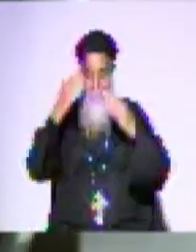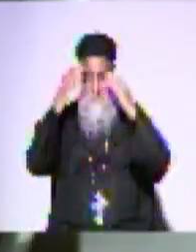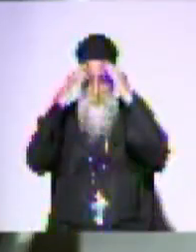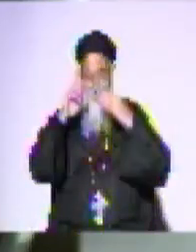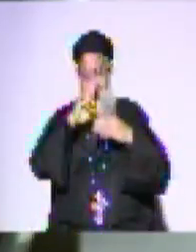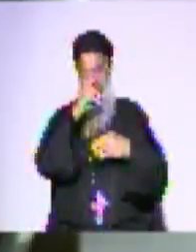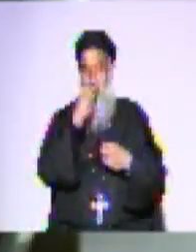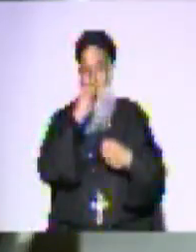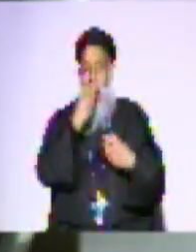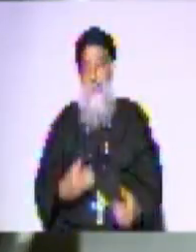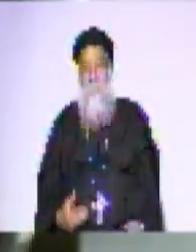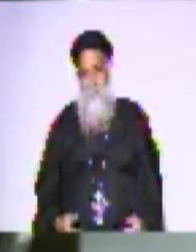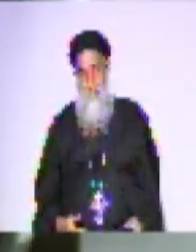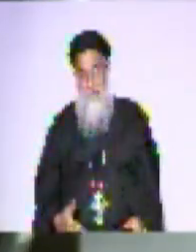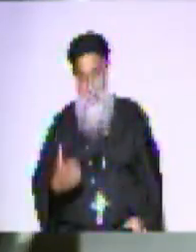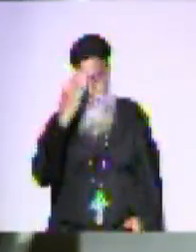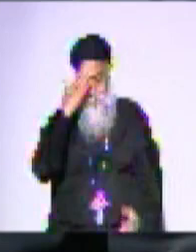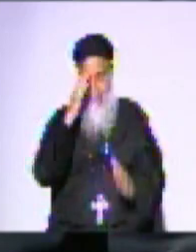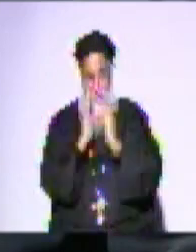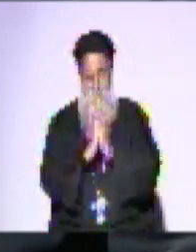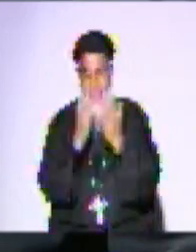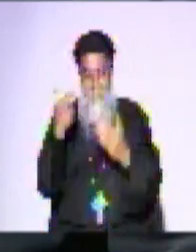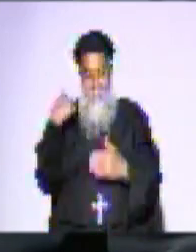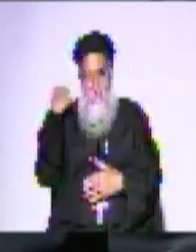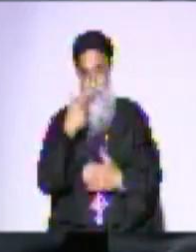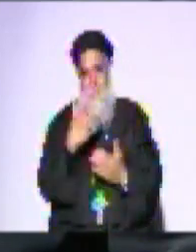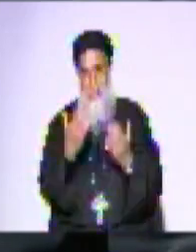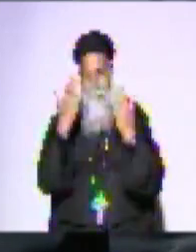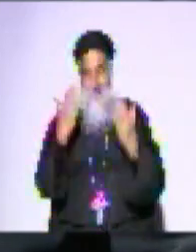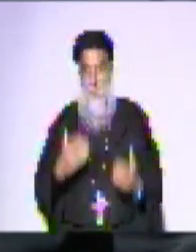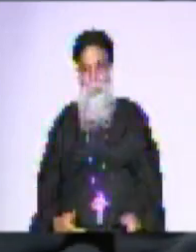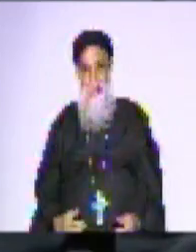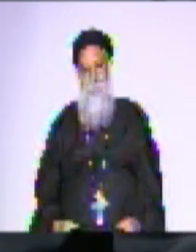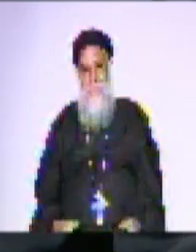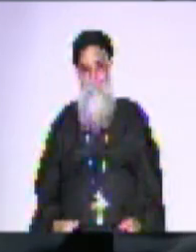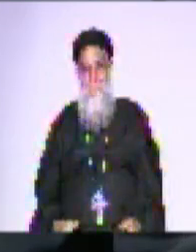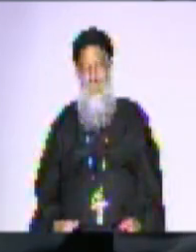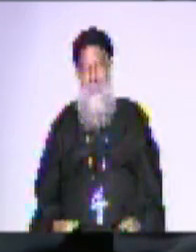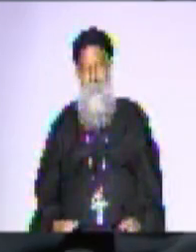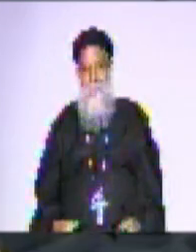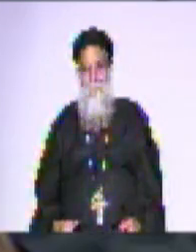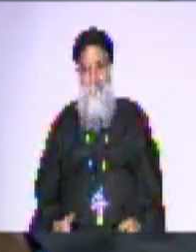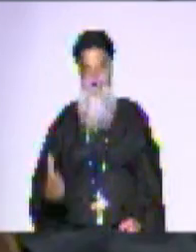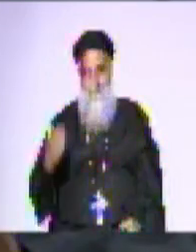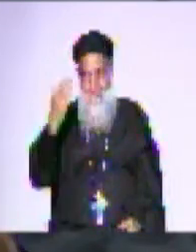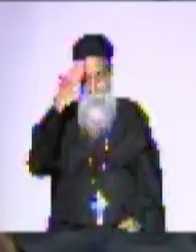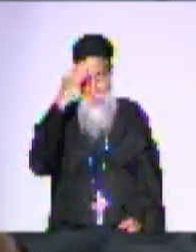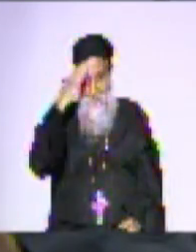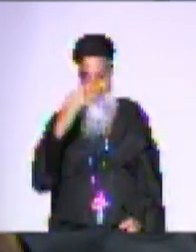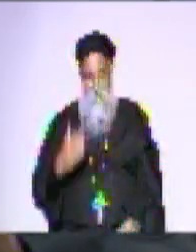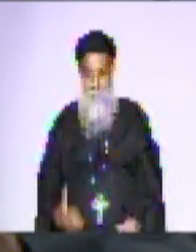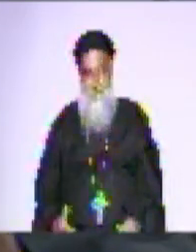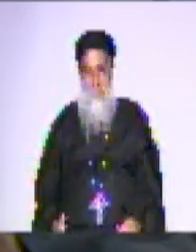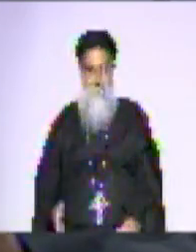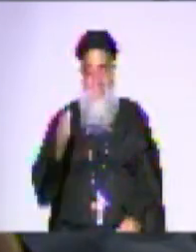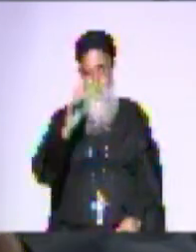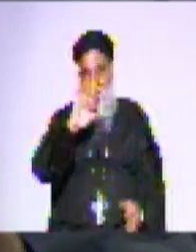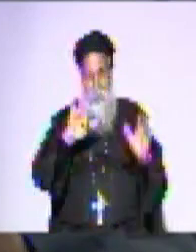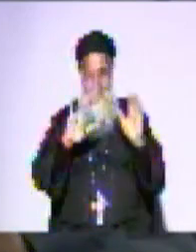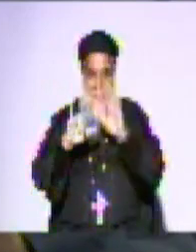أسئلة جميلة. بركة صلوات نيافتك ومسندتك يا سيدة. تعيش ربنا يخليك. شكرا. وشكرا لأبونا شنودة، وشكرا